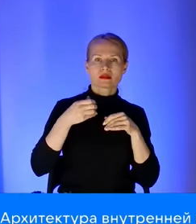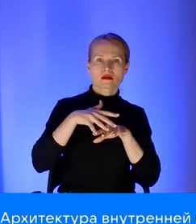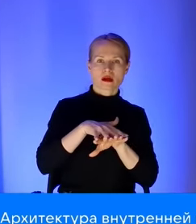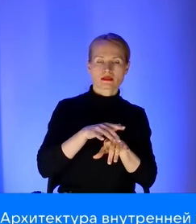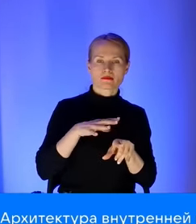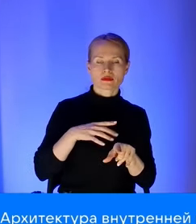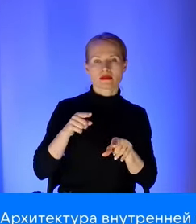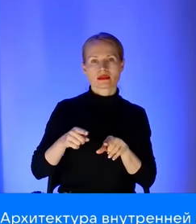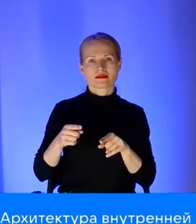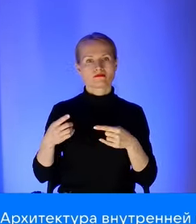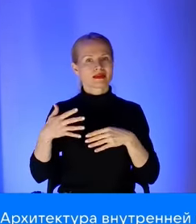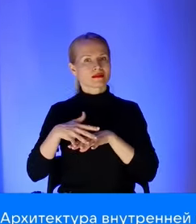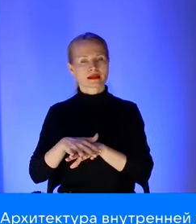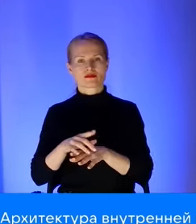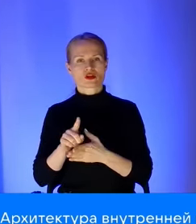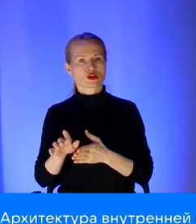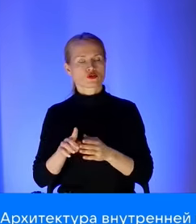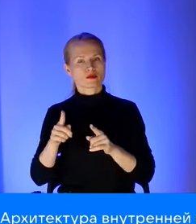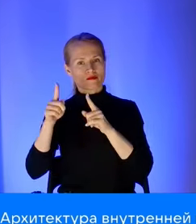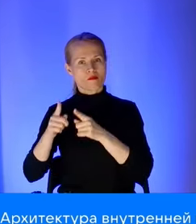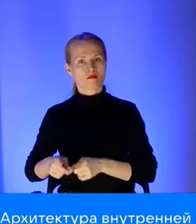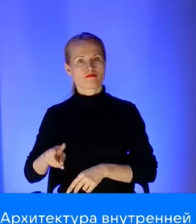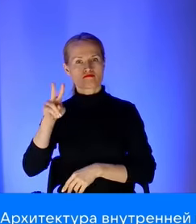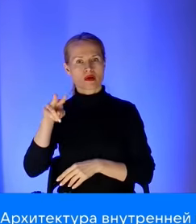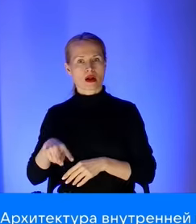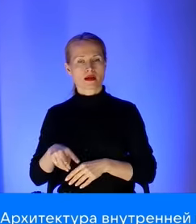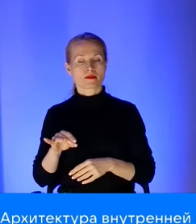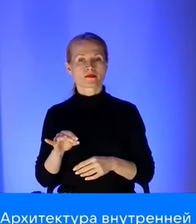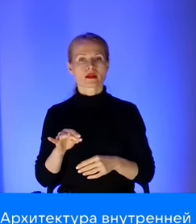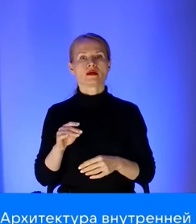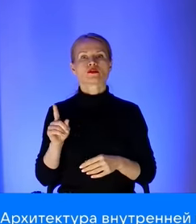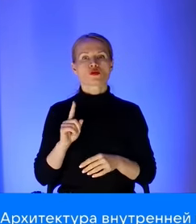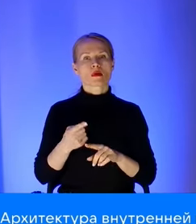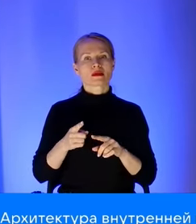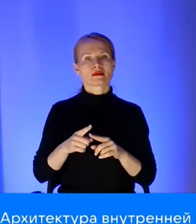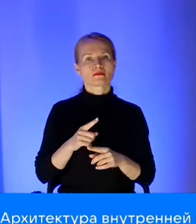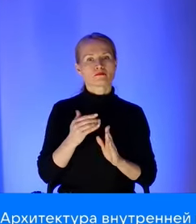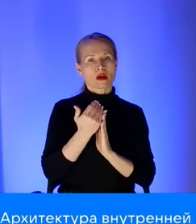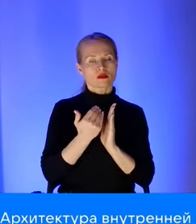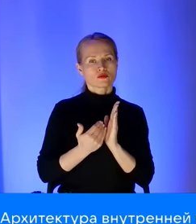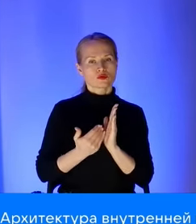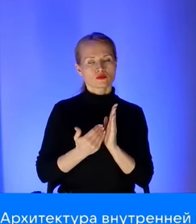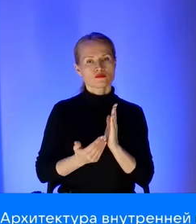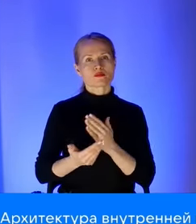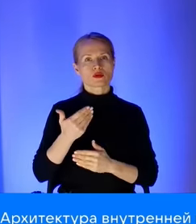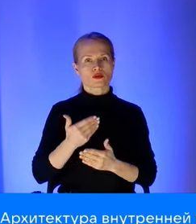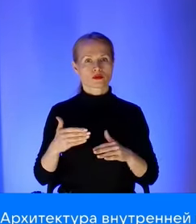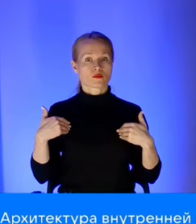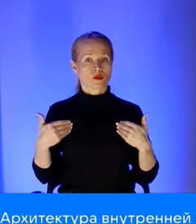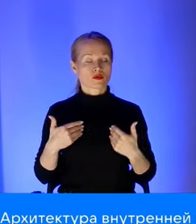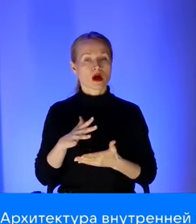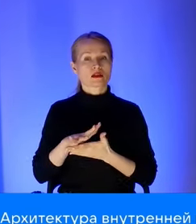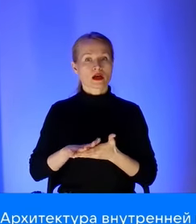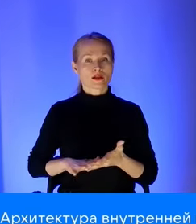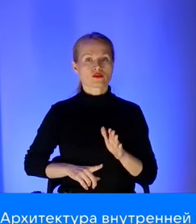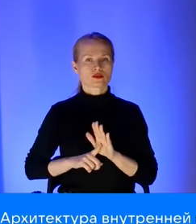должна пройти такая для того чтобы это именно продукт он приносил какую-то пользу а дальше начинается целая куча